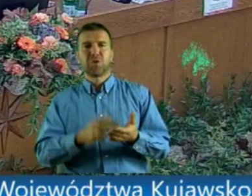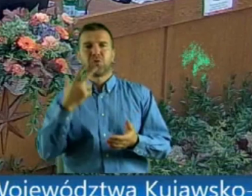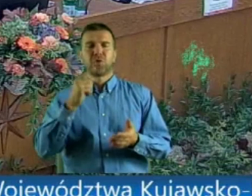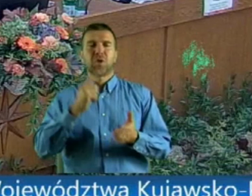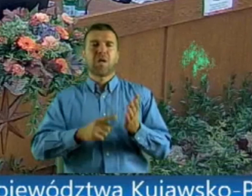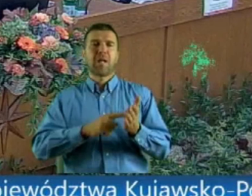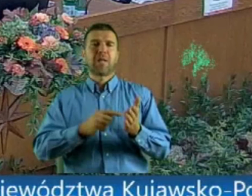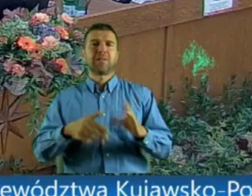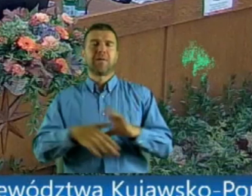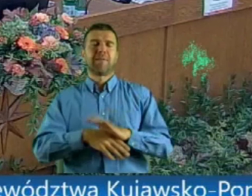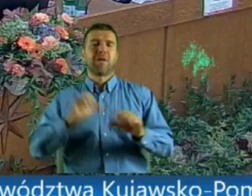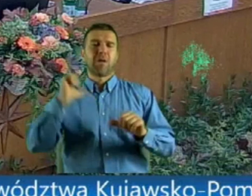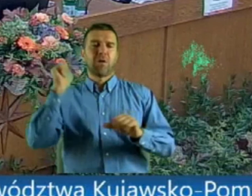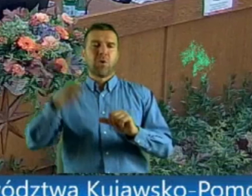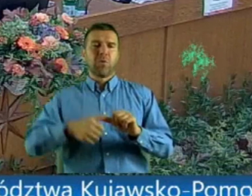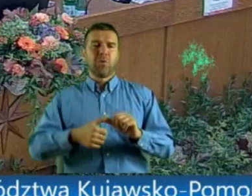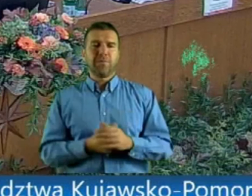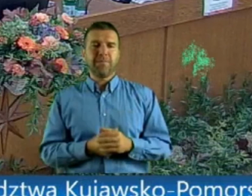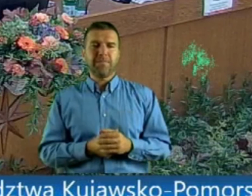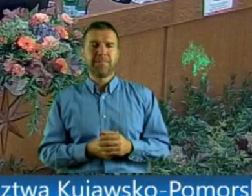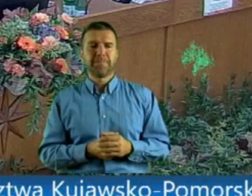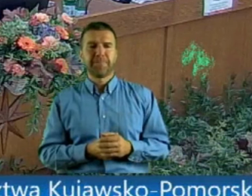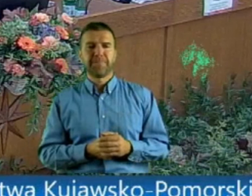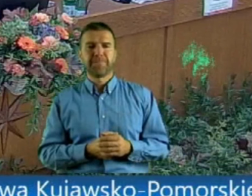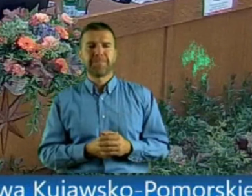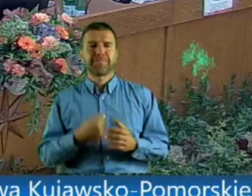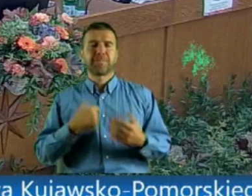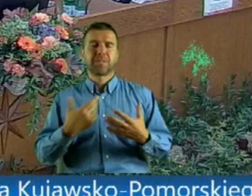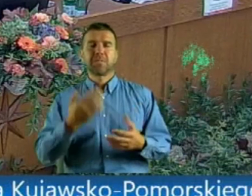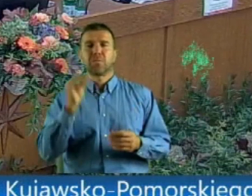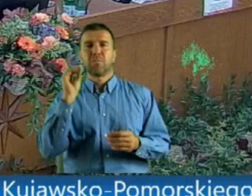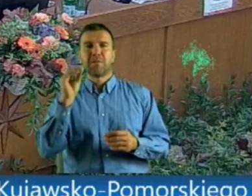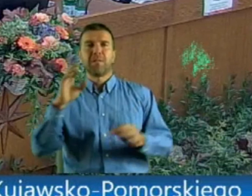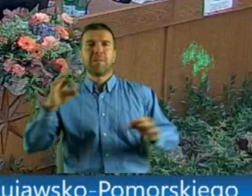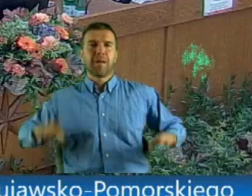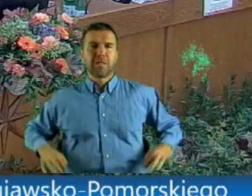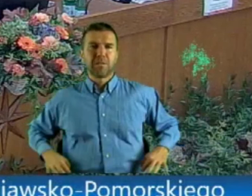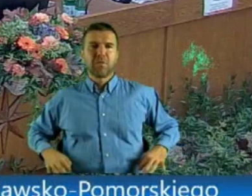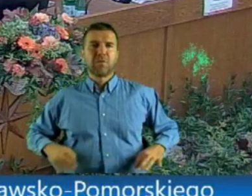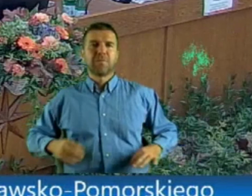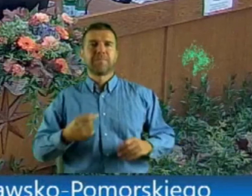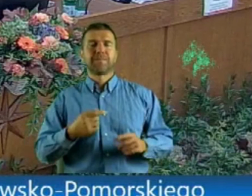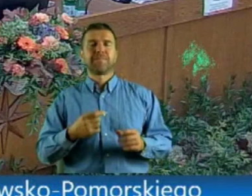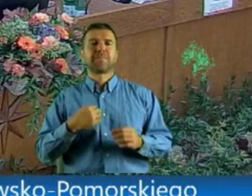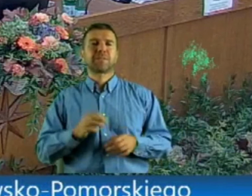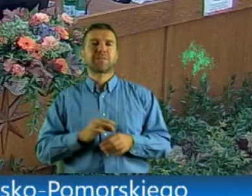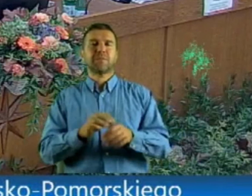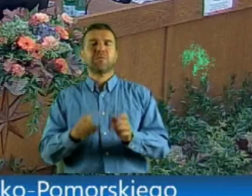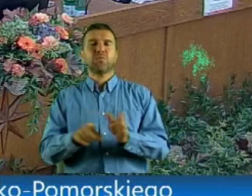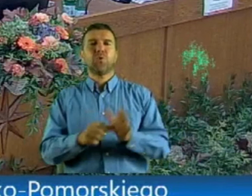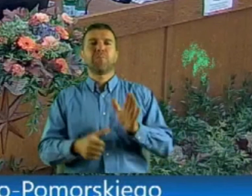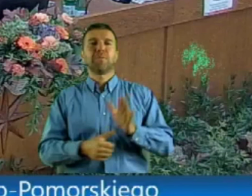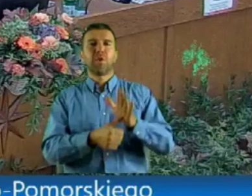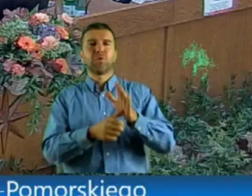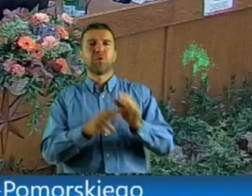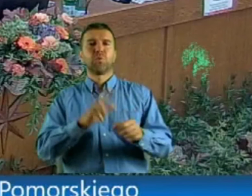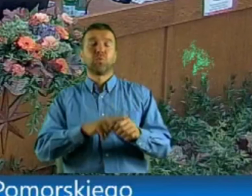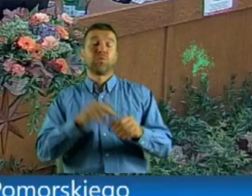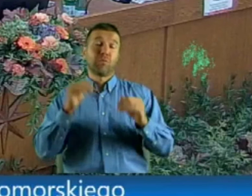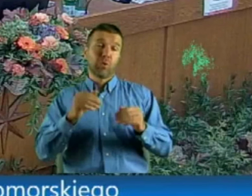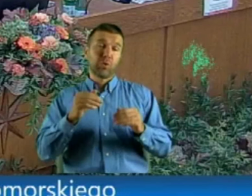3 razy do roku. Ja bym chciał zaproponować Państwu, zwracam się teraz do przewodniczących, którzy by mogli